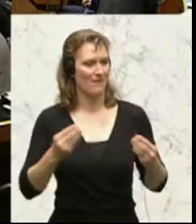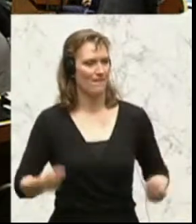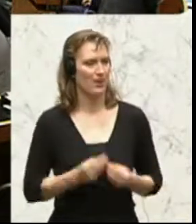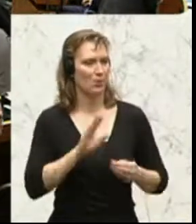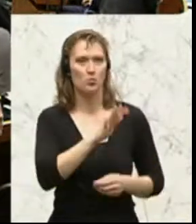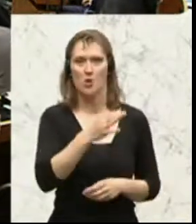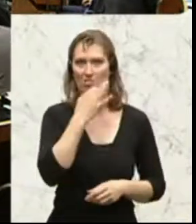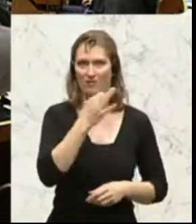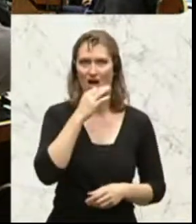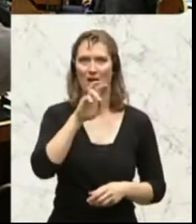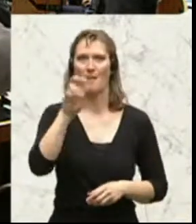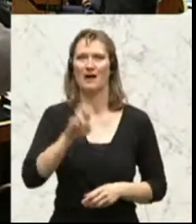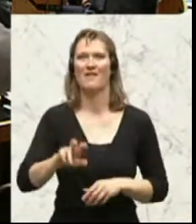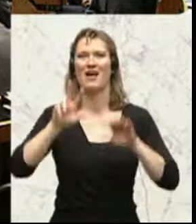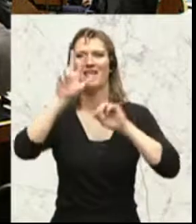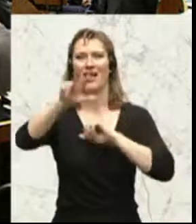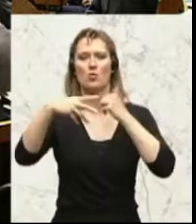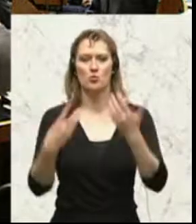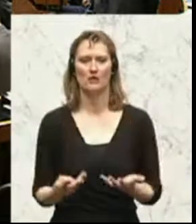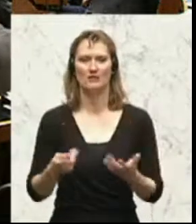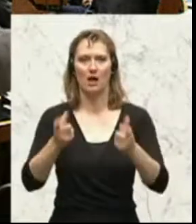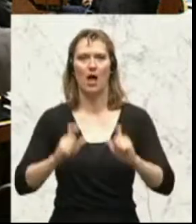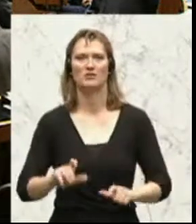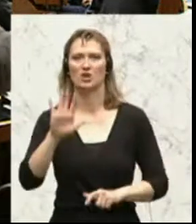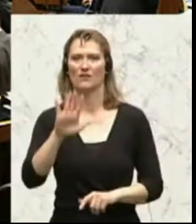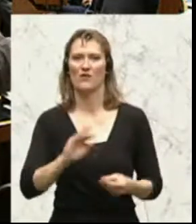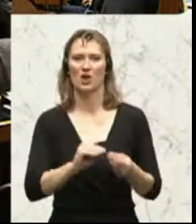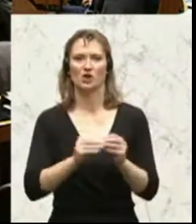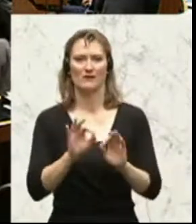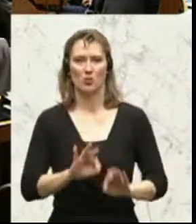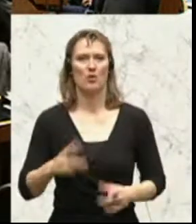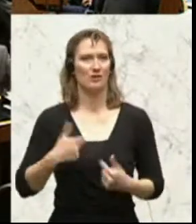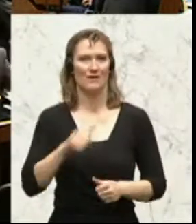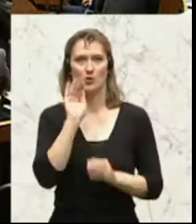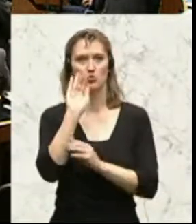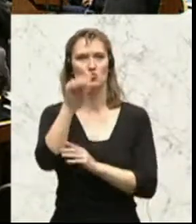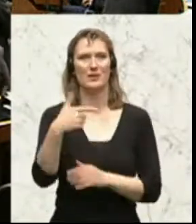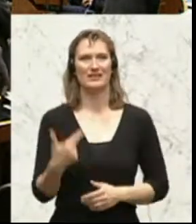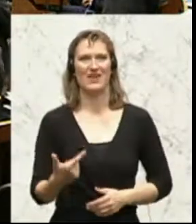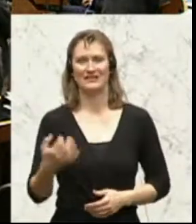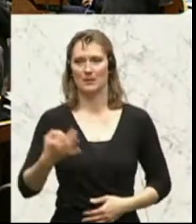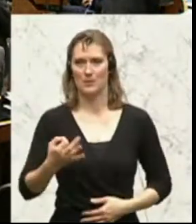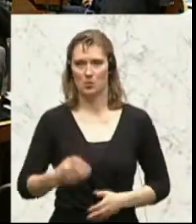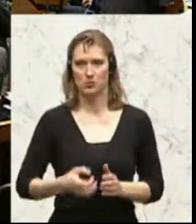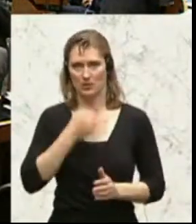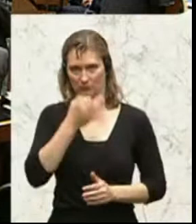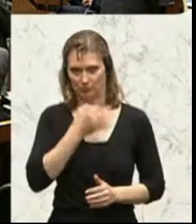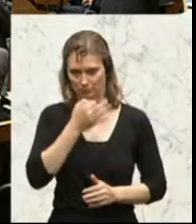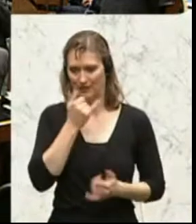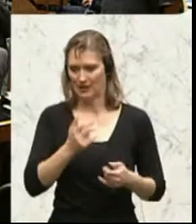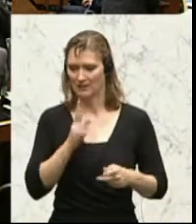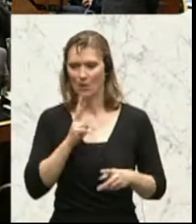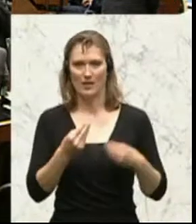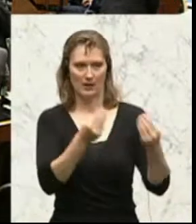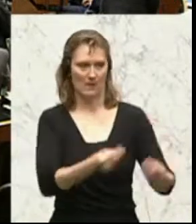seiner ministeriellen Verantwortung keine Regierungsvorlage zur Einführung einer Erbschafts- und Schenkungssteuer bzw. einer Vermögensteuer